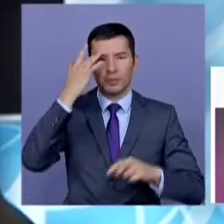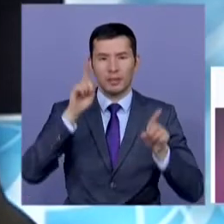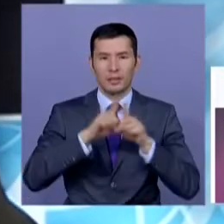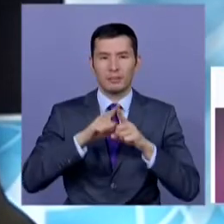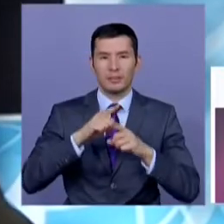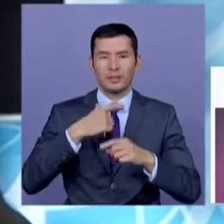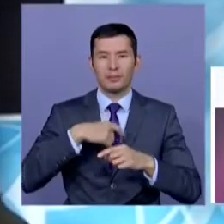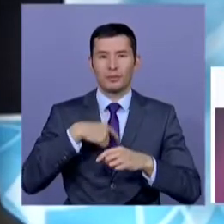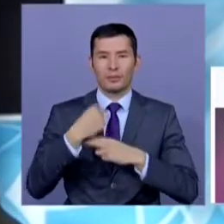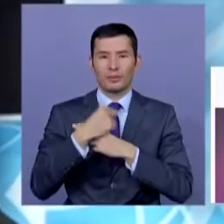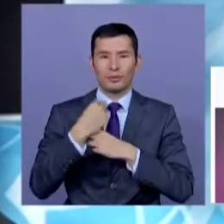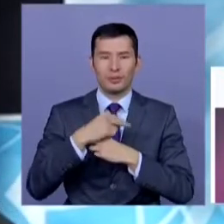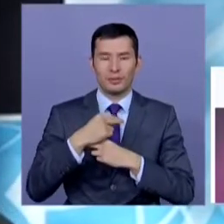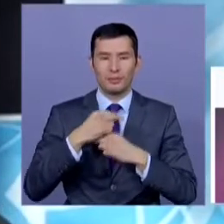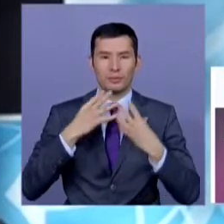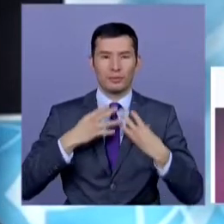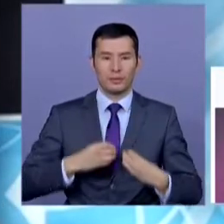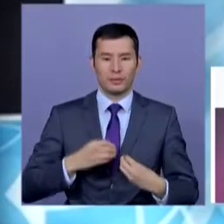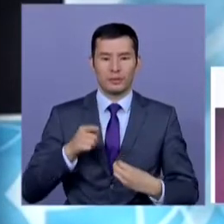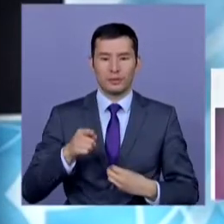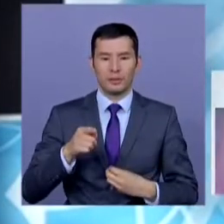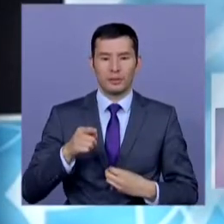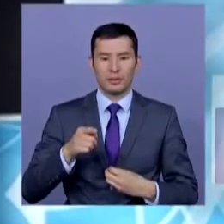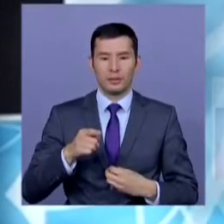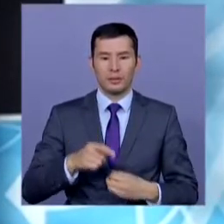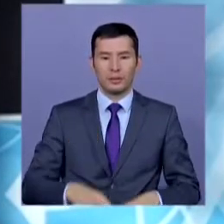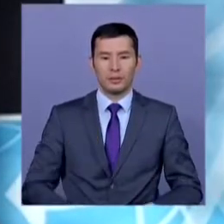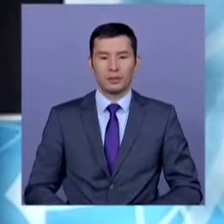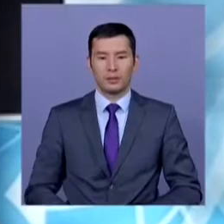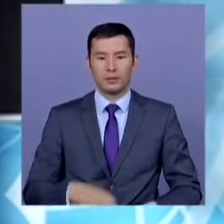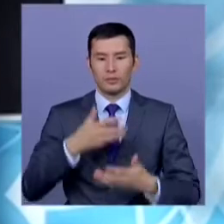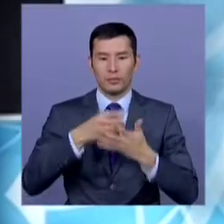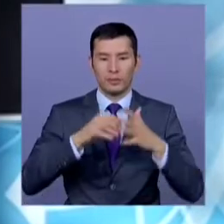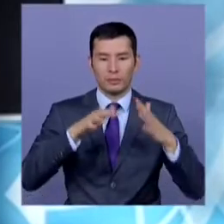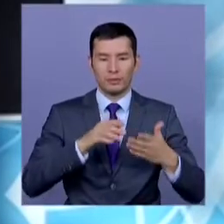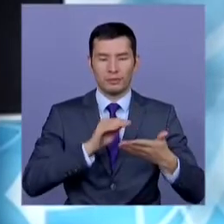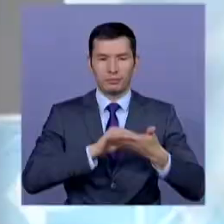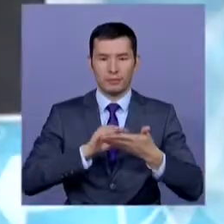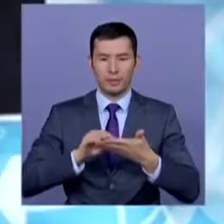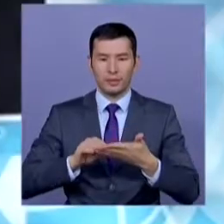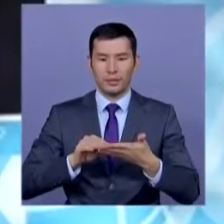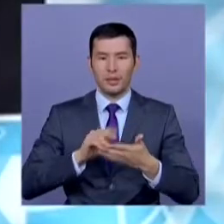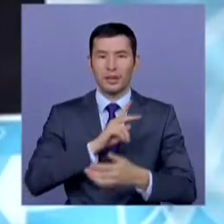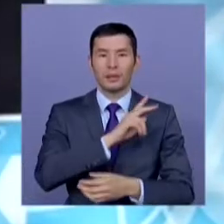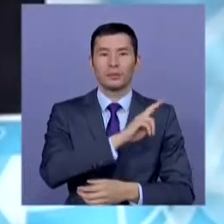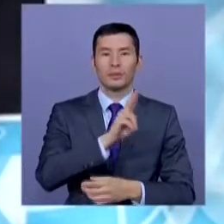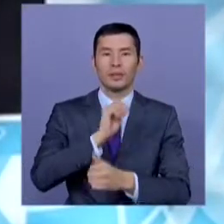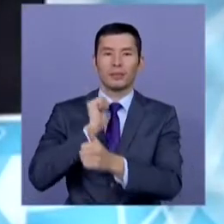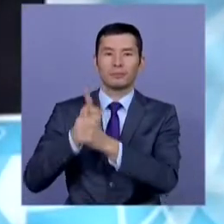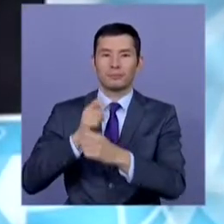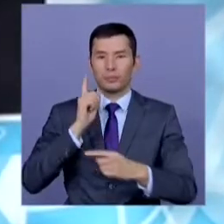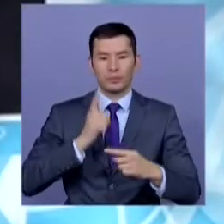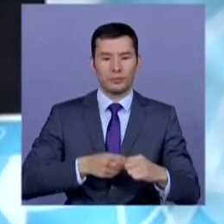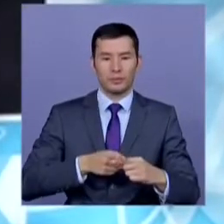тәртіп орнатқан өзін ішкі мәдениетіне сондай жазушылық кухниясында Дүкенбайға жететін ешкім жоқ. Сол анау баяғы